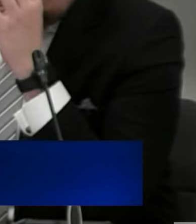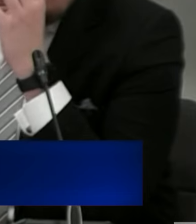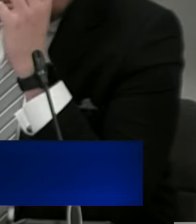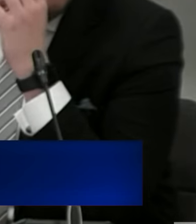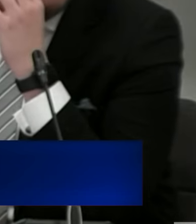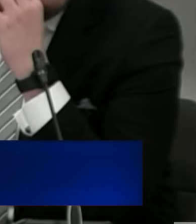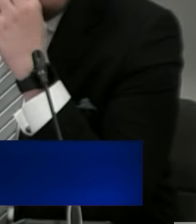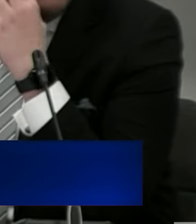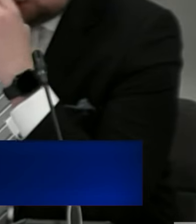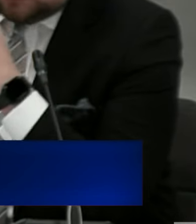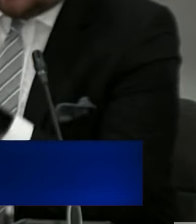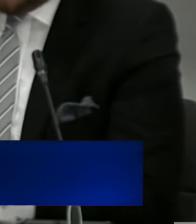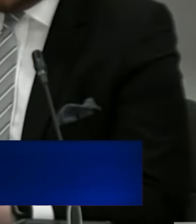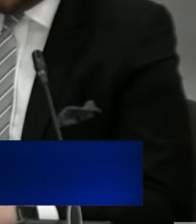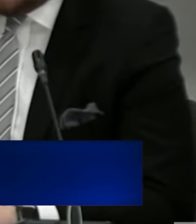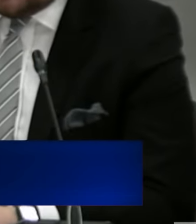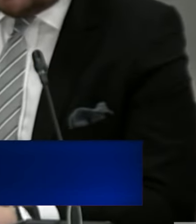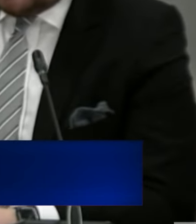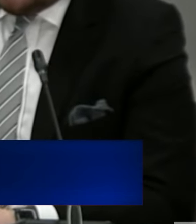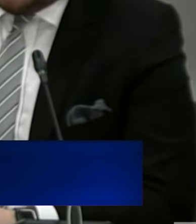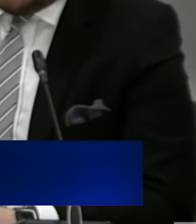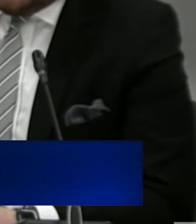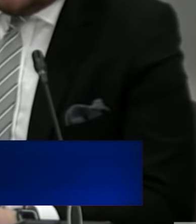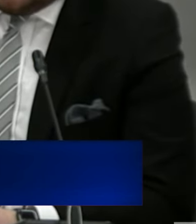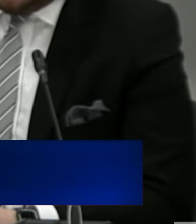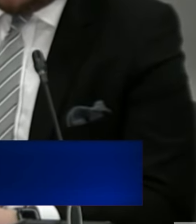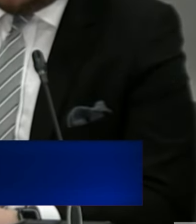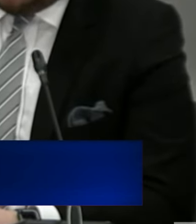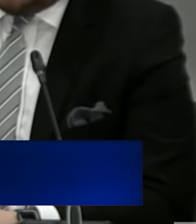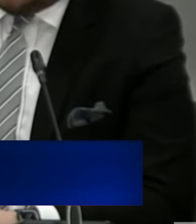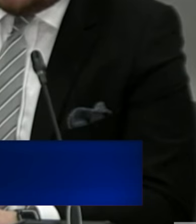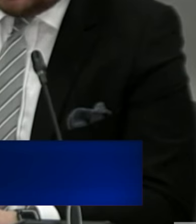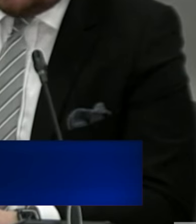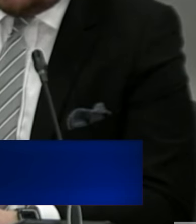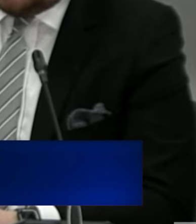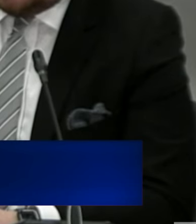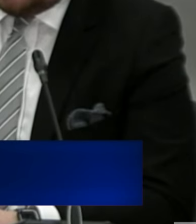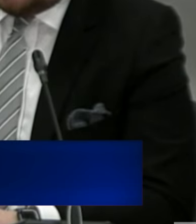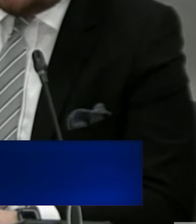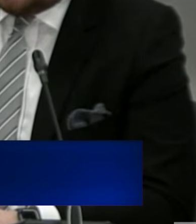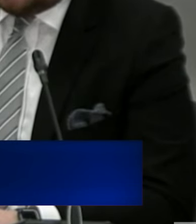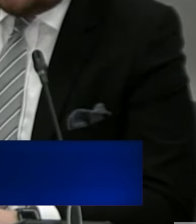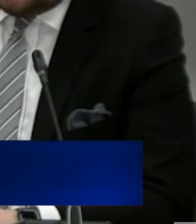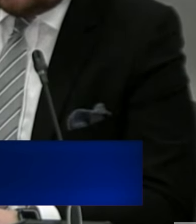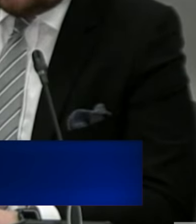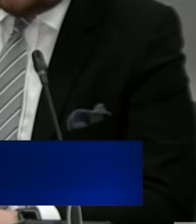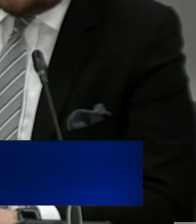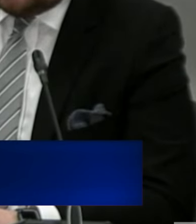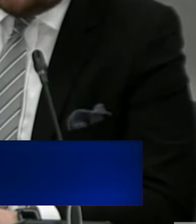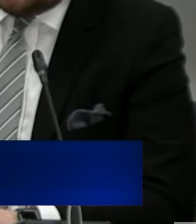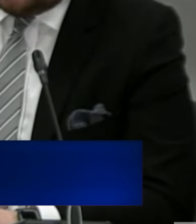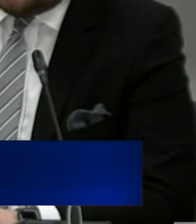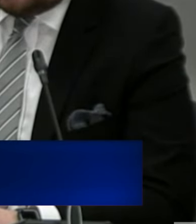osób występujących w sprawie operacyjnej związanej z badaniem Komisji Weryfikacyjnej WSI, Wojskowych Służb